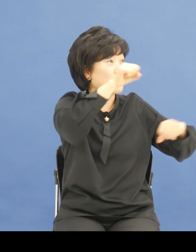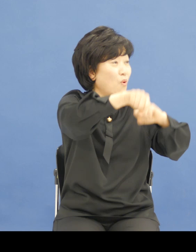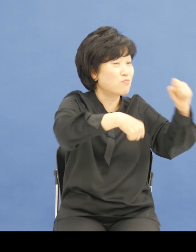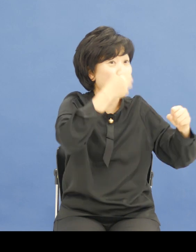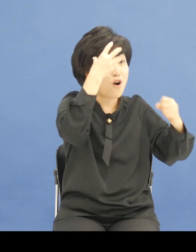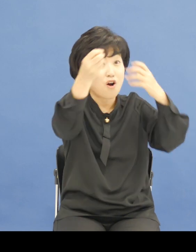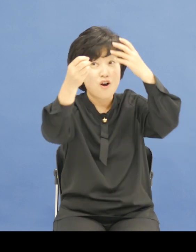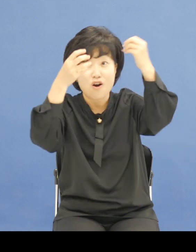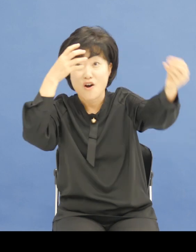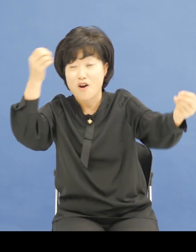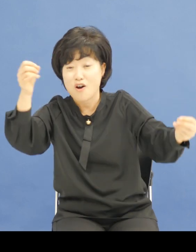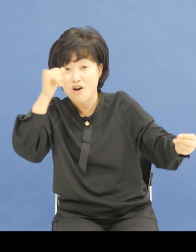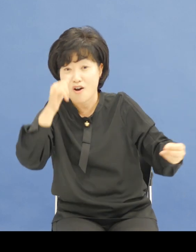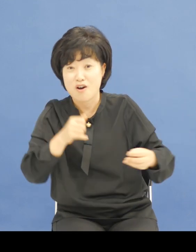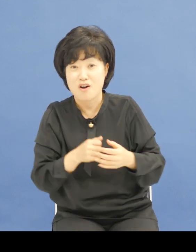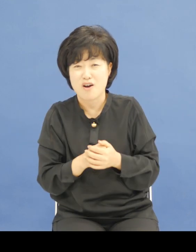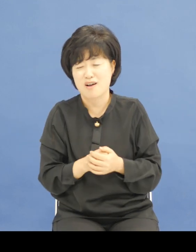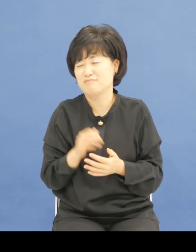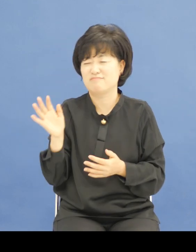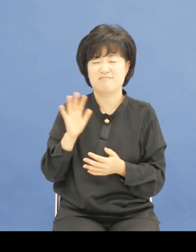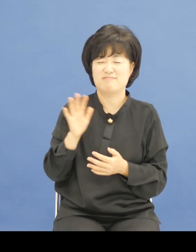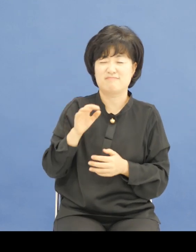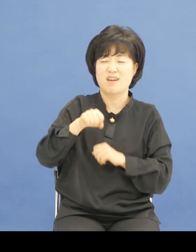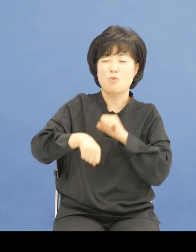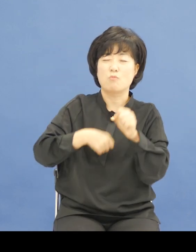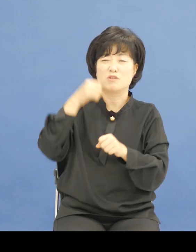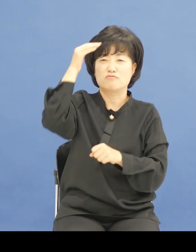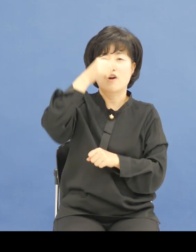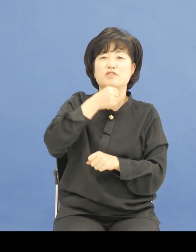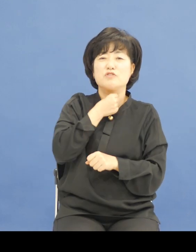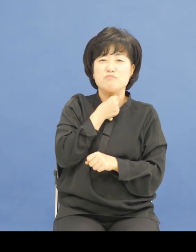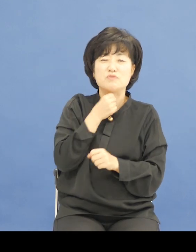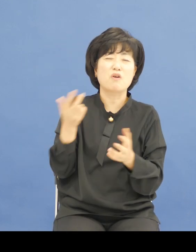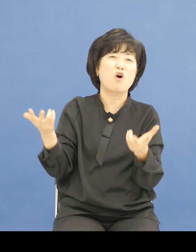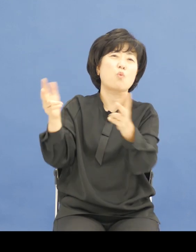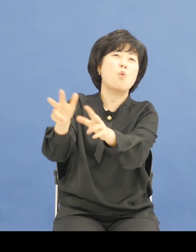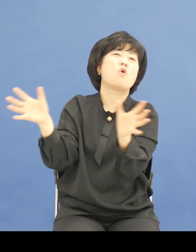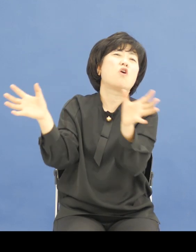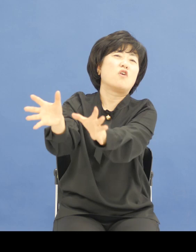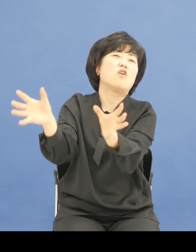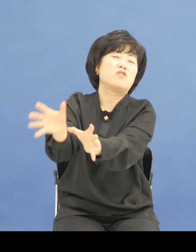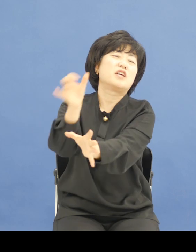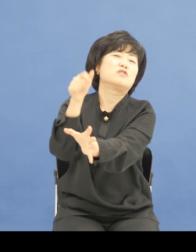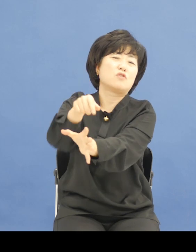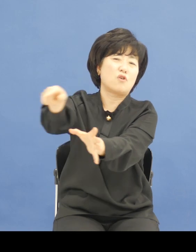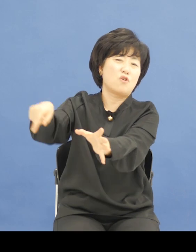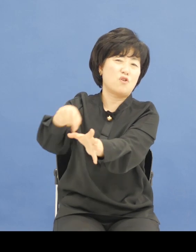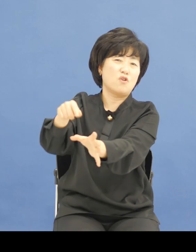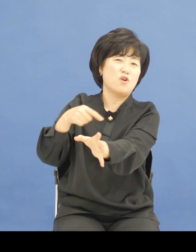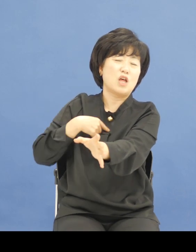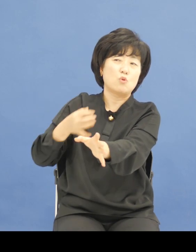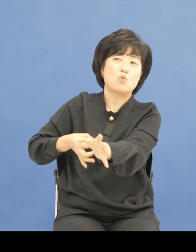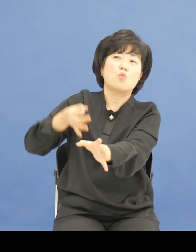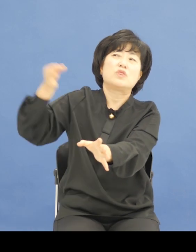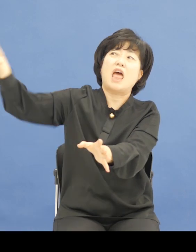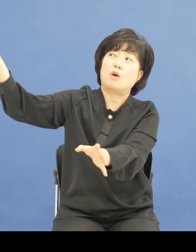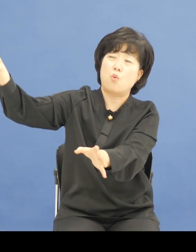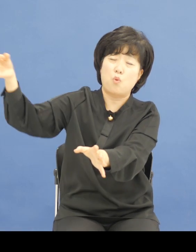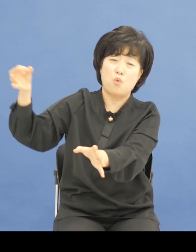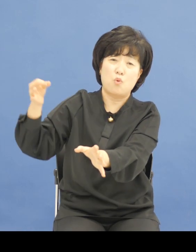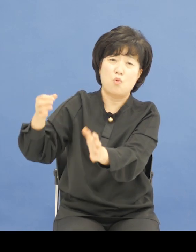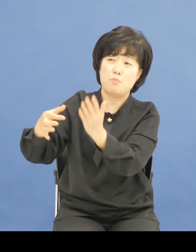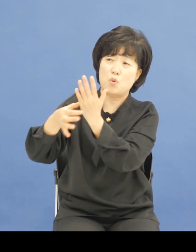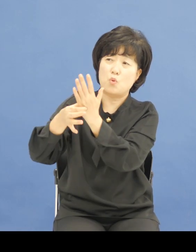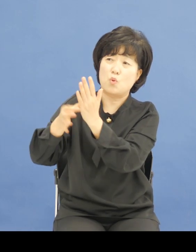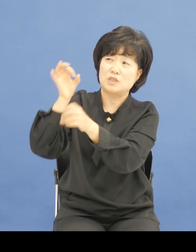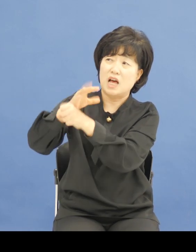짐승 보려면은 돈 내고 내셔널 파크에 가서. 그 외에는 없어요? 없어요. 근데 없어요. 그 제가